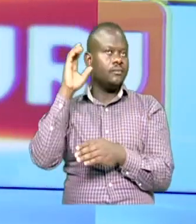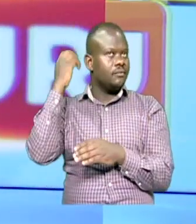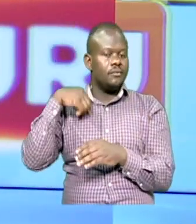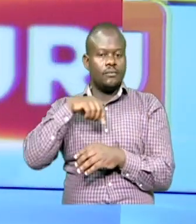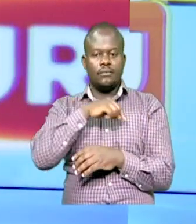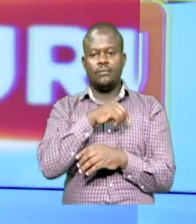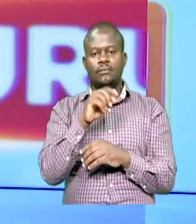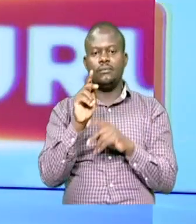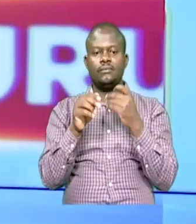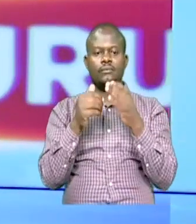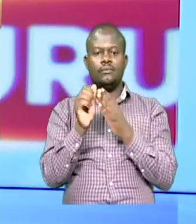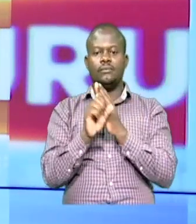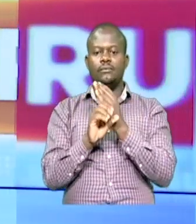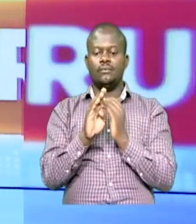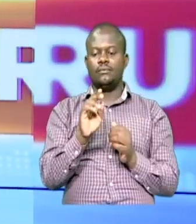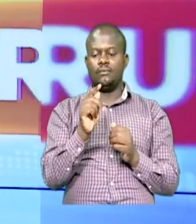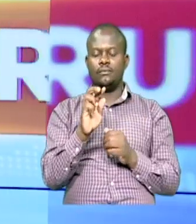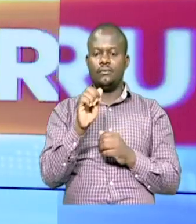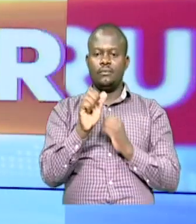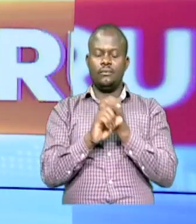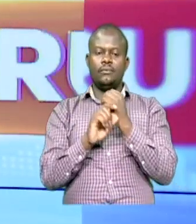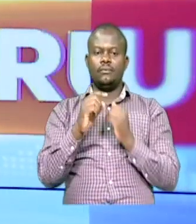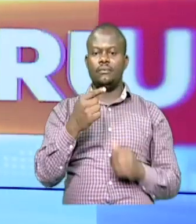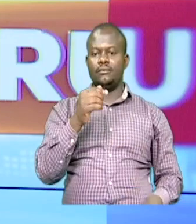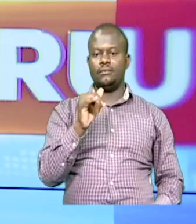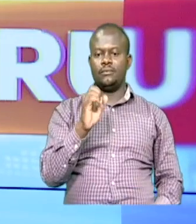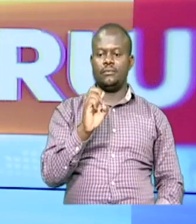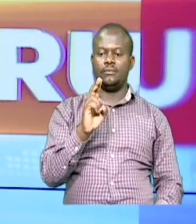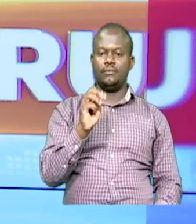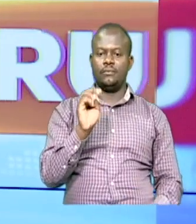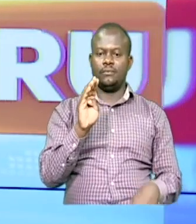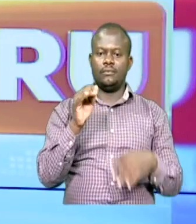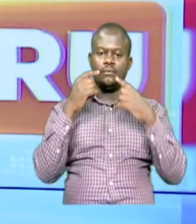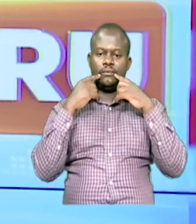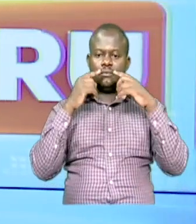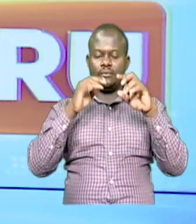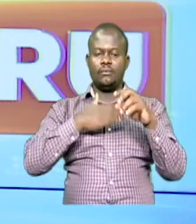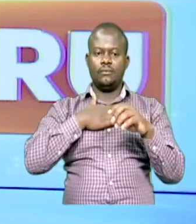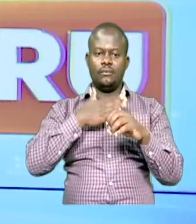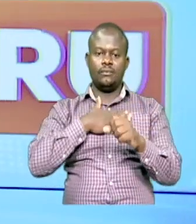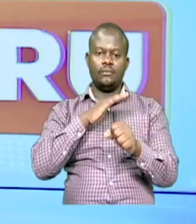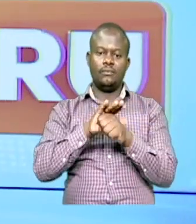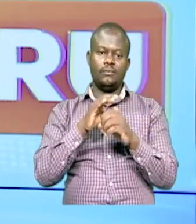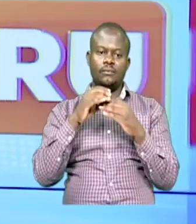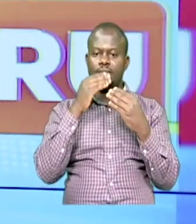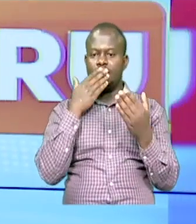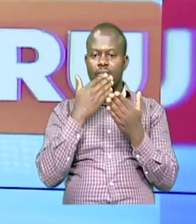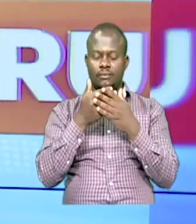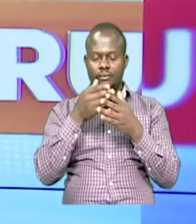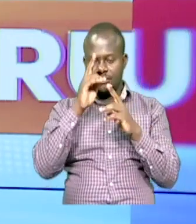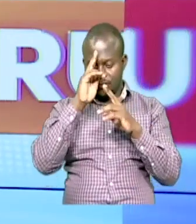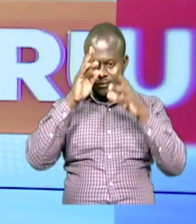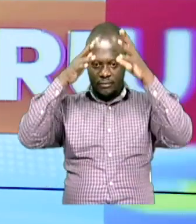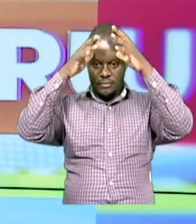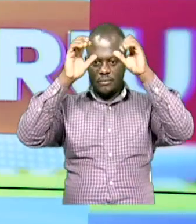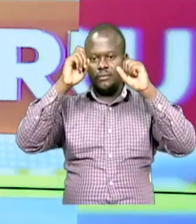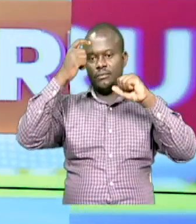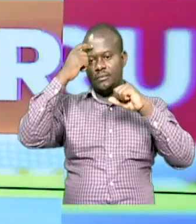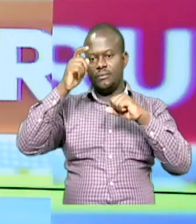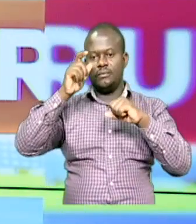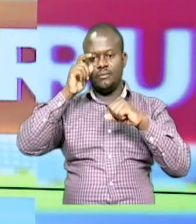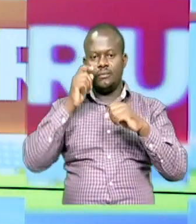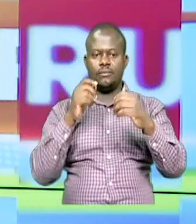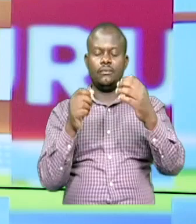Abaturage bo mu murenge wa Bukure mu karere ka Gicumbi baravuga ko banyuzwe cyane n'imiyoborere myiza ya Perezida wa Repubulika y'u Rwanda Paul Kagame,